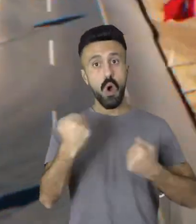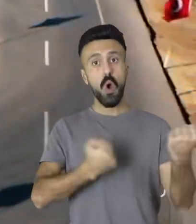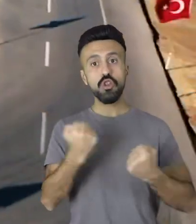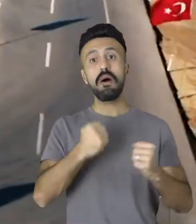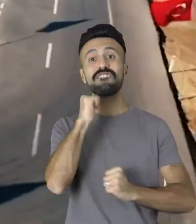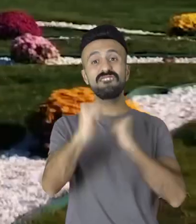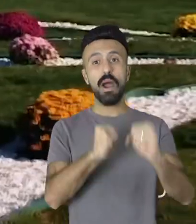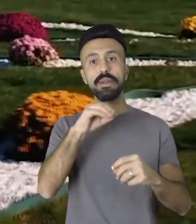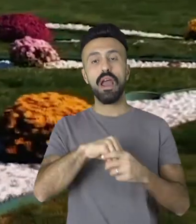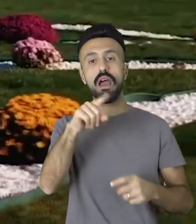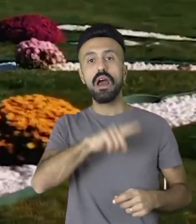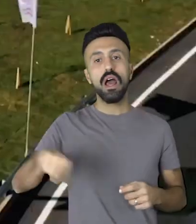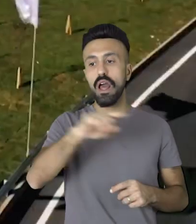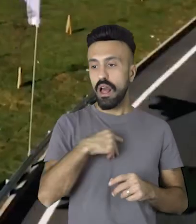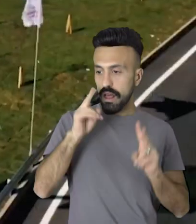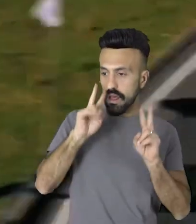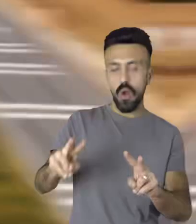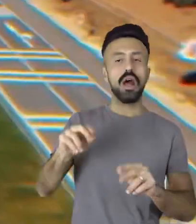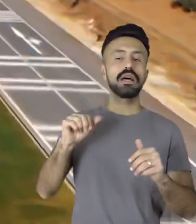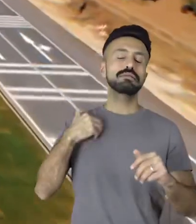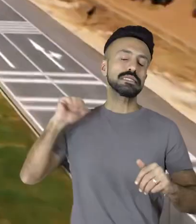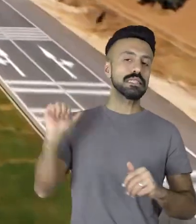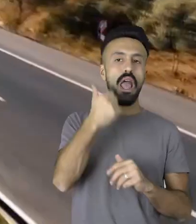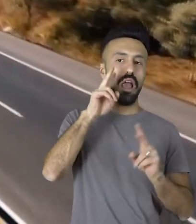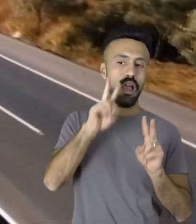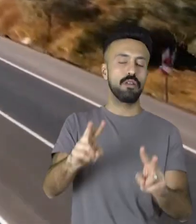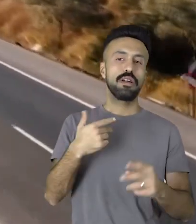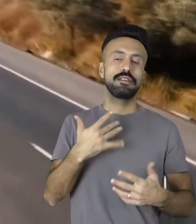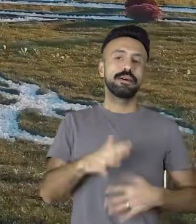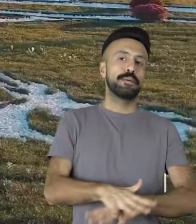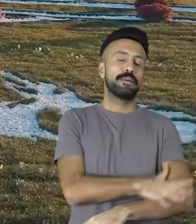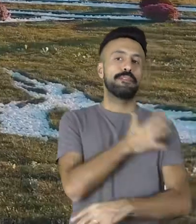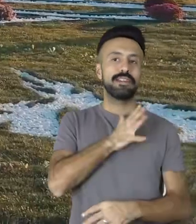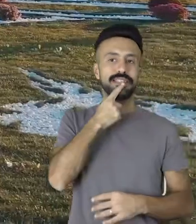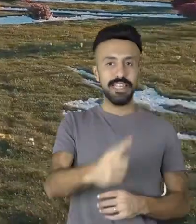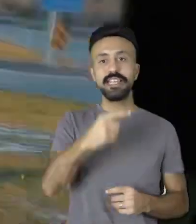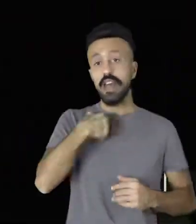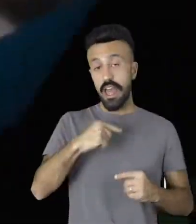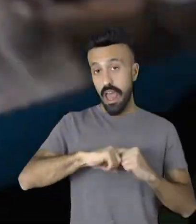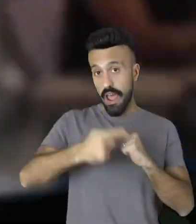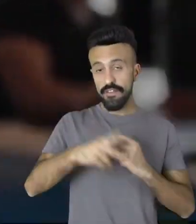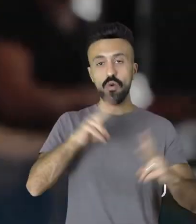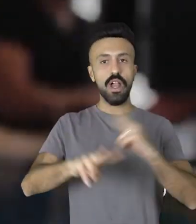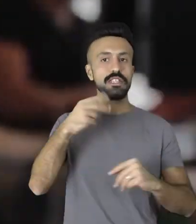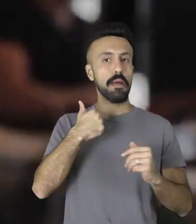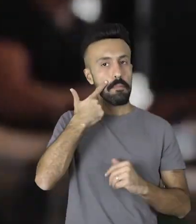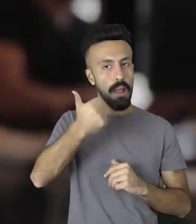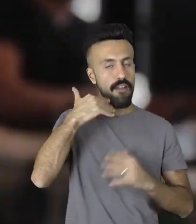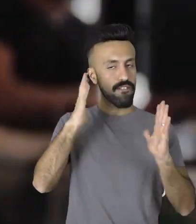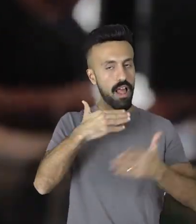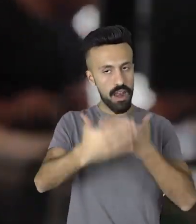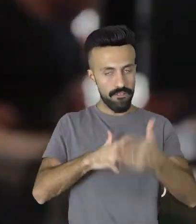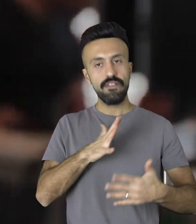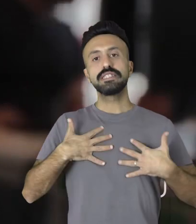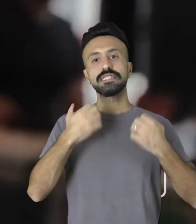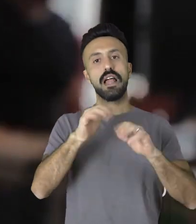yerli otomobilimiz TOGG'un fabrika yolları tarihi anlara şahitlik etmek için hazır ifadelerini kullandı. Önümüzdeki hafta yeni bir ulaştırma ve altyapı